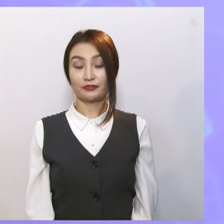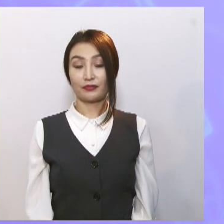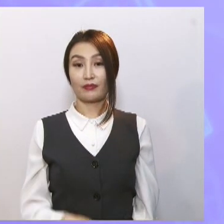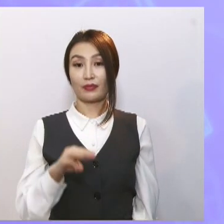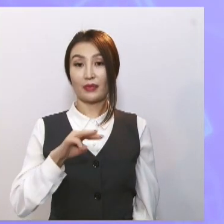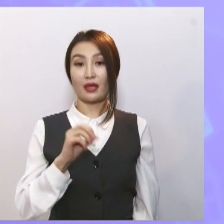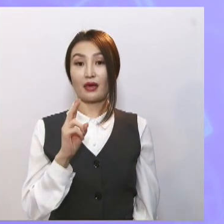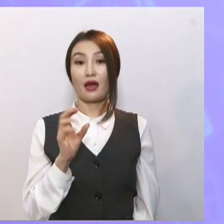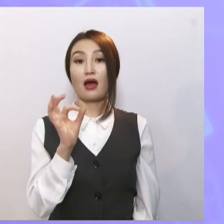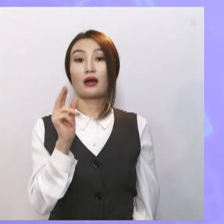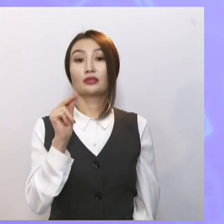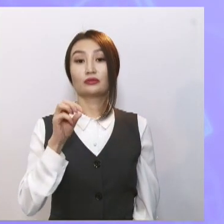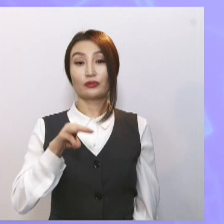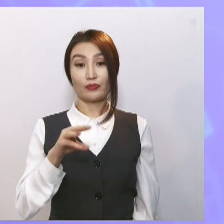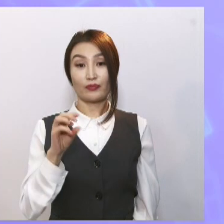Текст эмне жөнүндө?